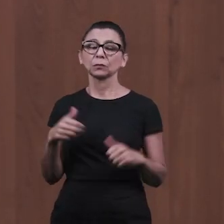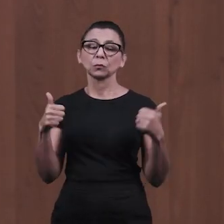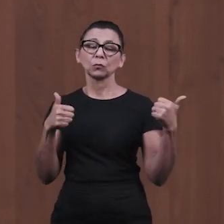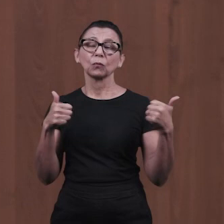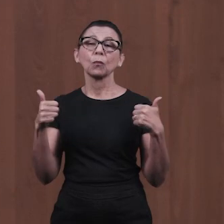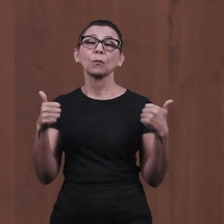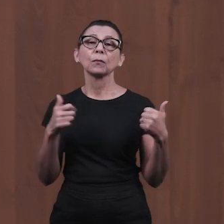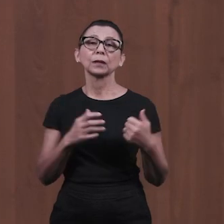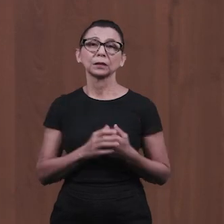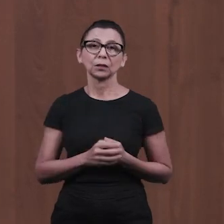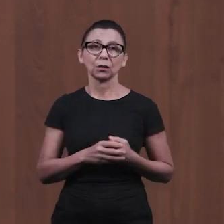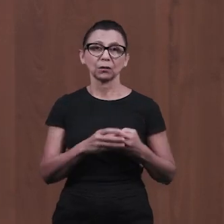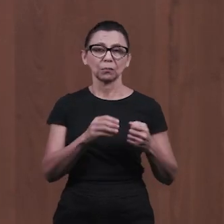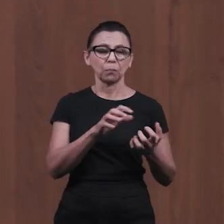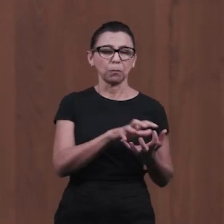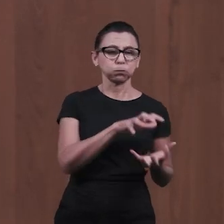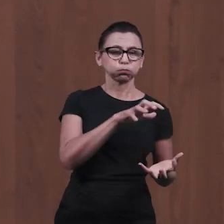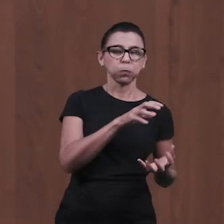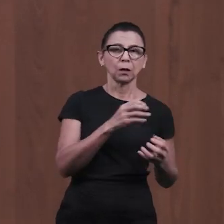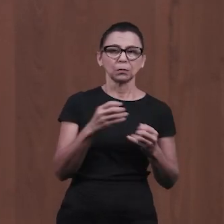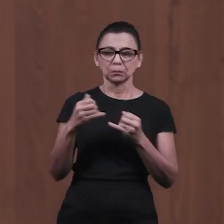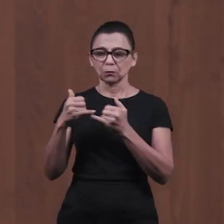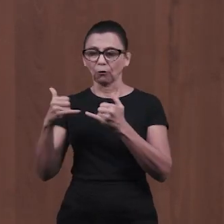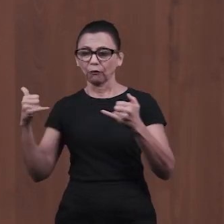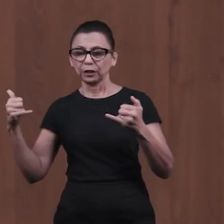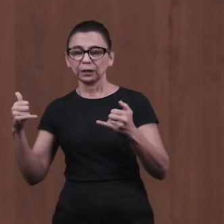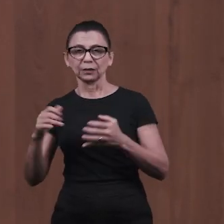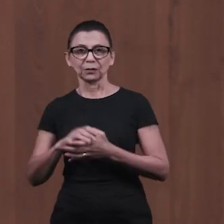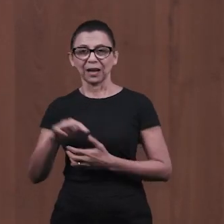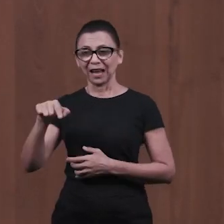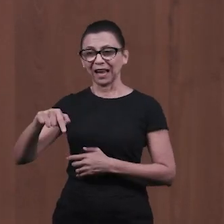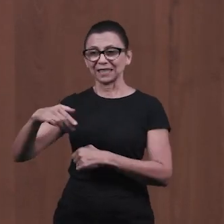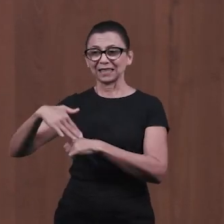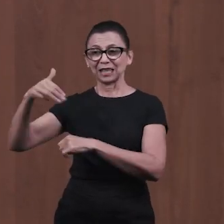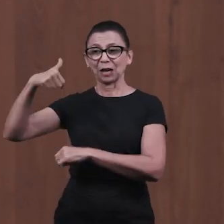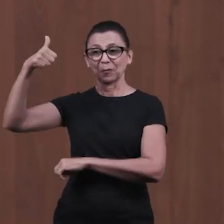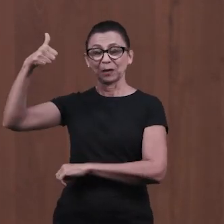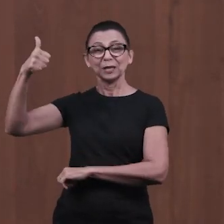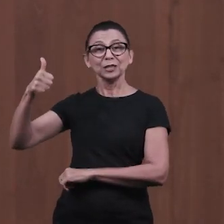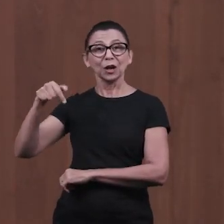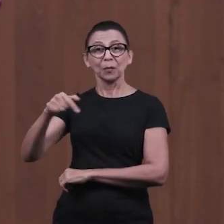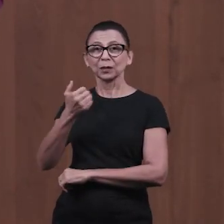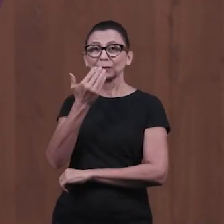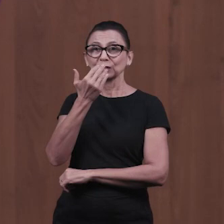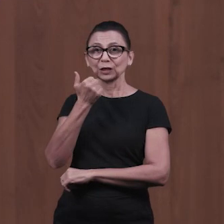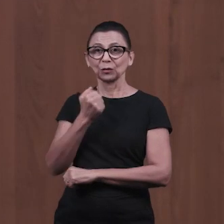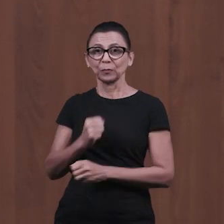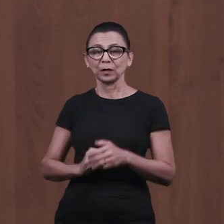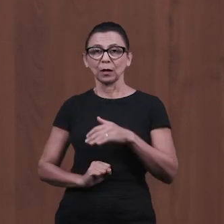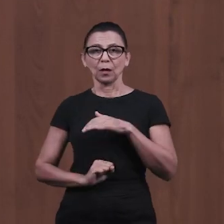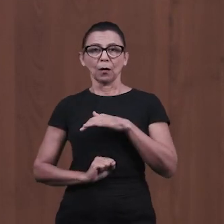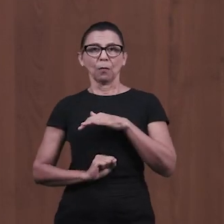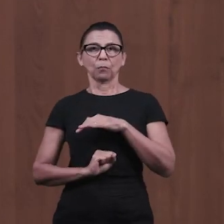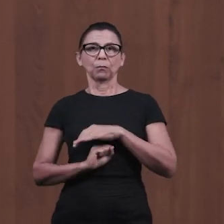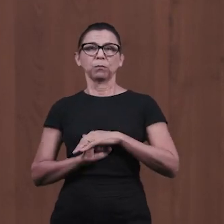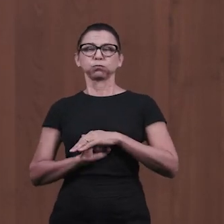ferment. Le pain sans ferment, c'est mieux, parce que le pain sans ferment est donné de la nourriture.